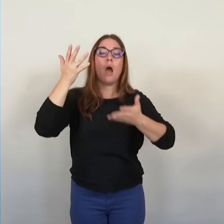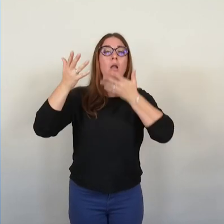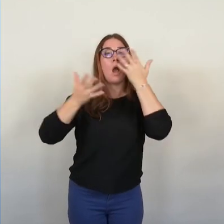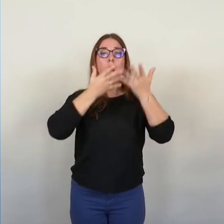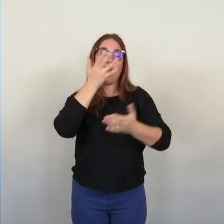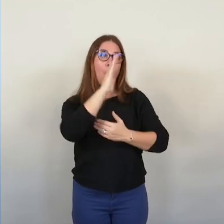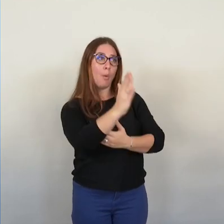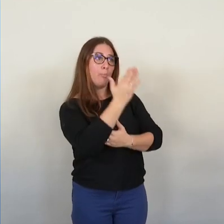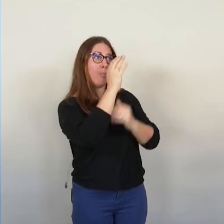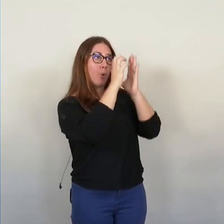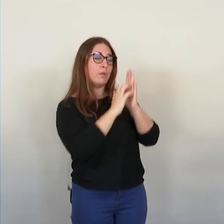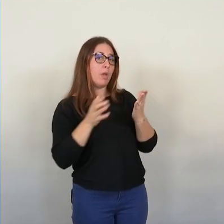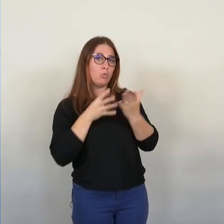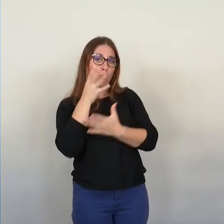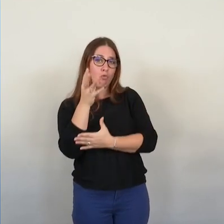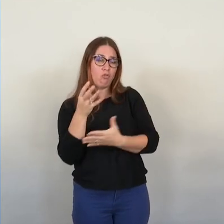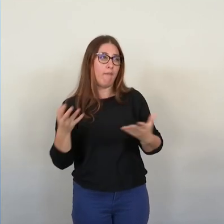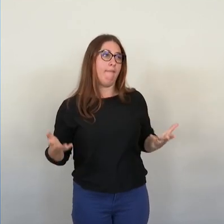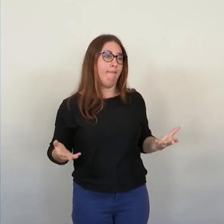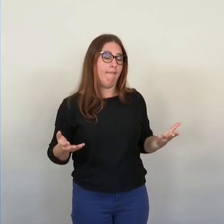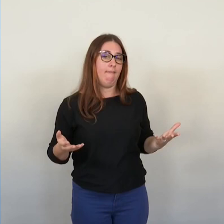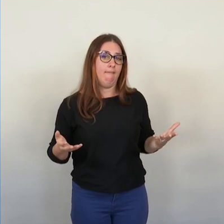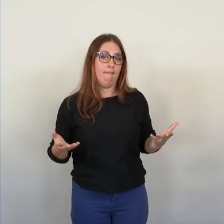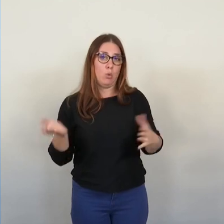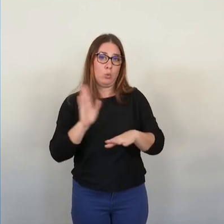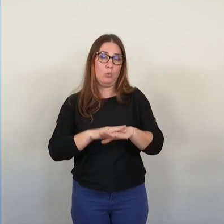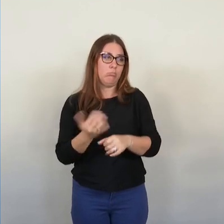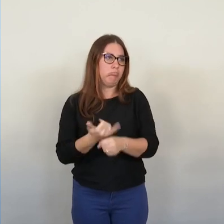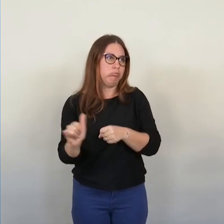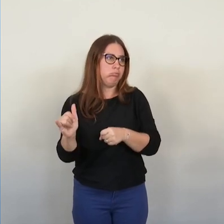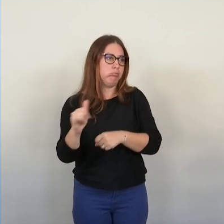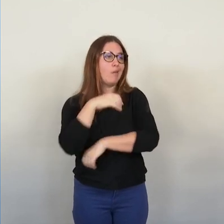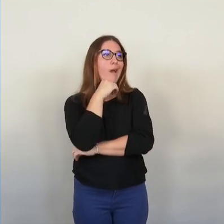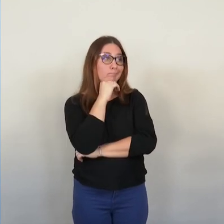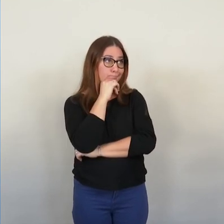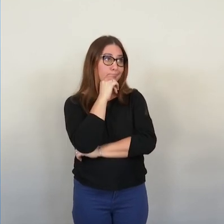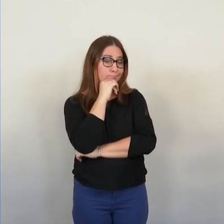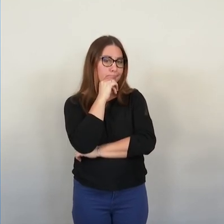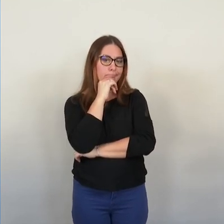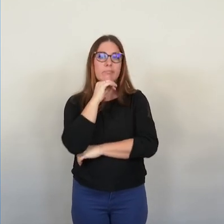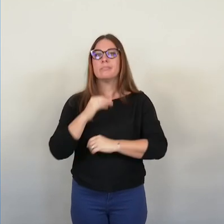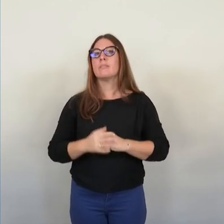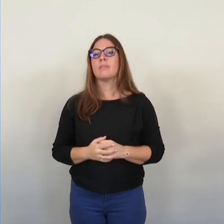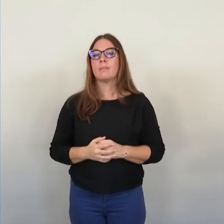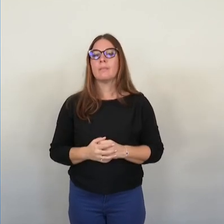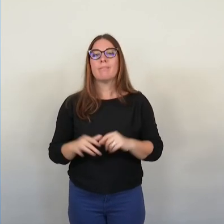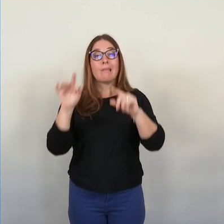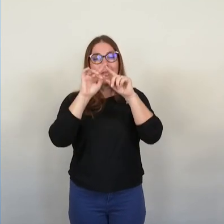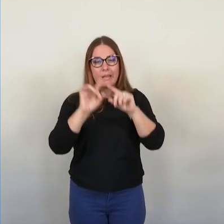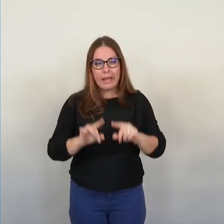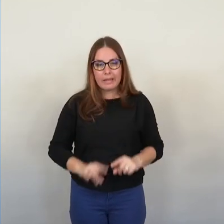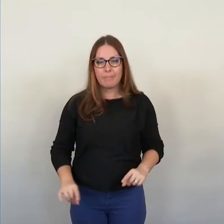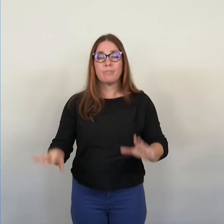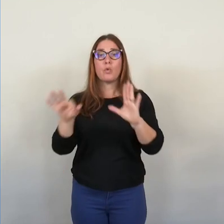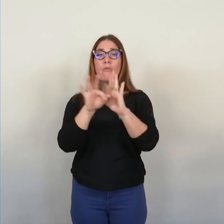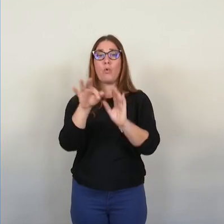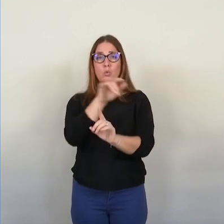dans cette dans ce projet restera donc artificielle je je vais donc détailler la fonction